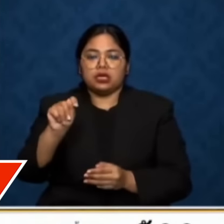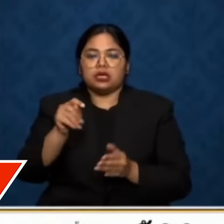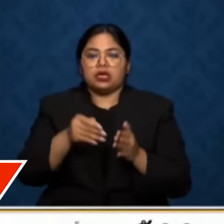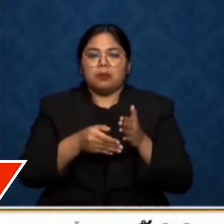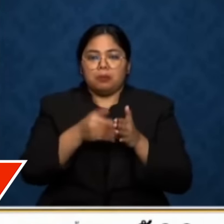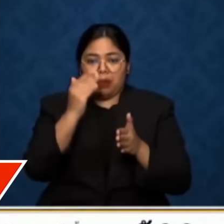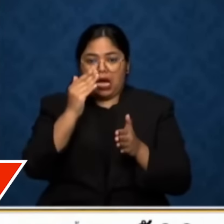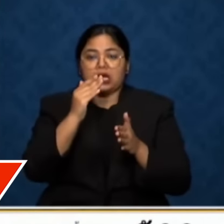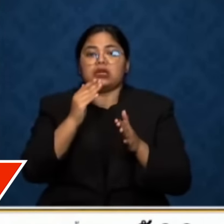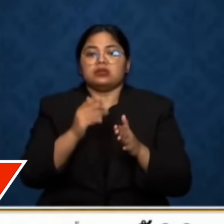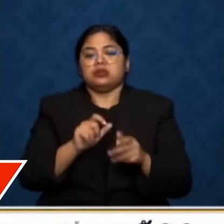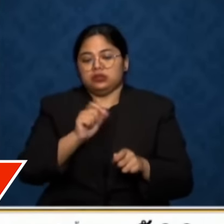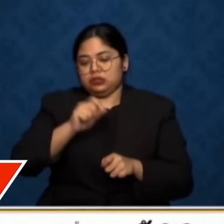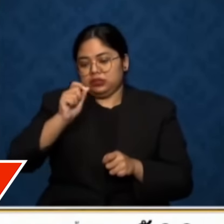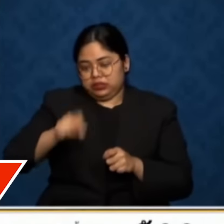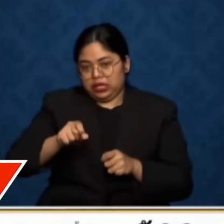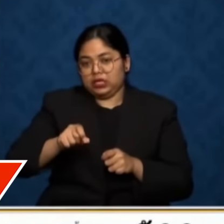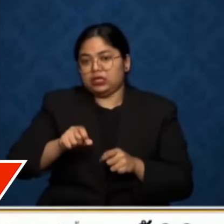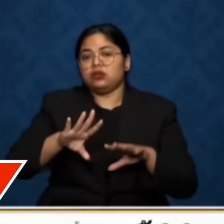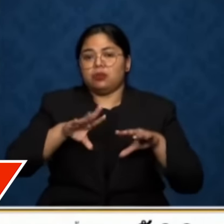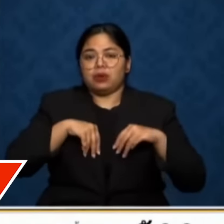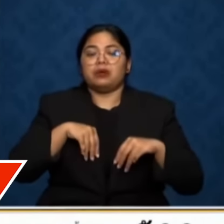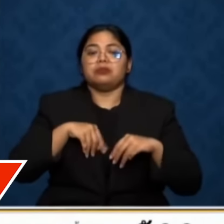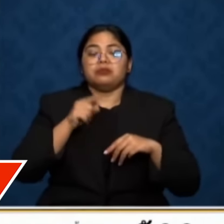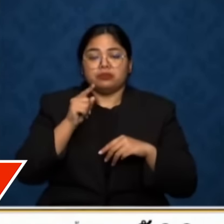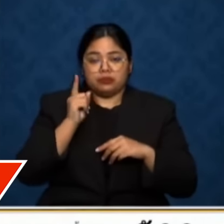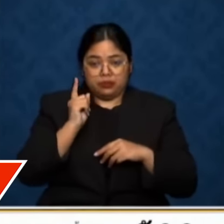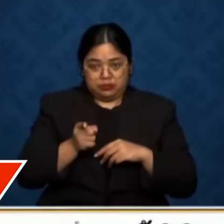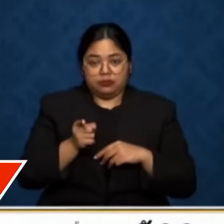ได้ตรวจสอบความถูกต้องว่าตรงกับข้อเท็จจริงไหมครับ